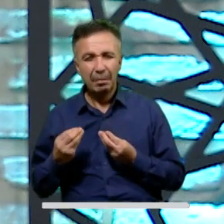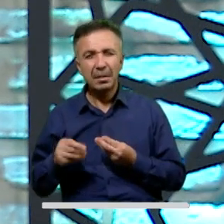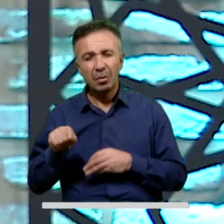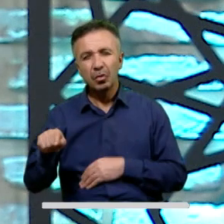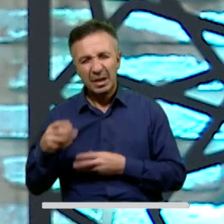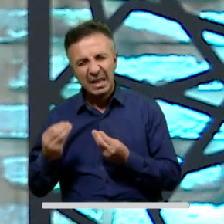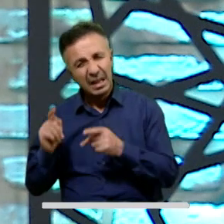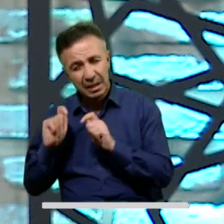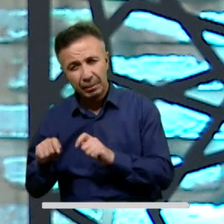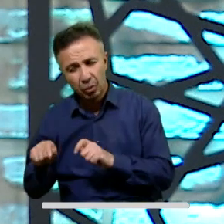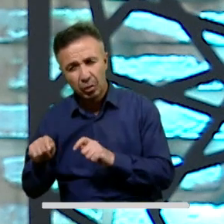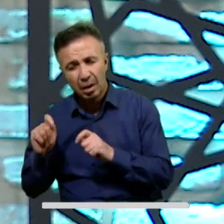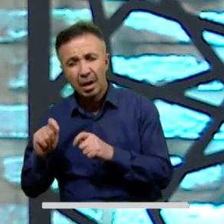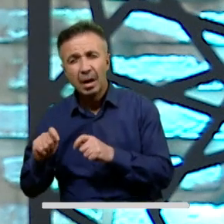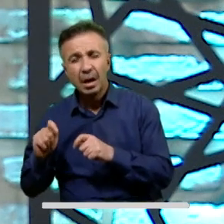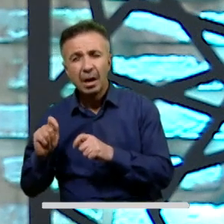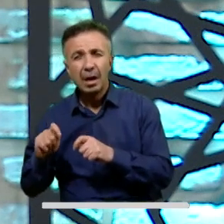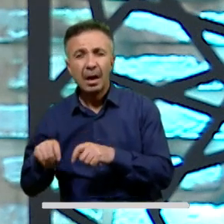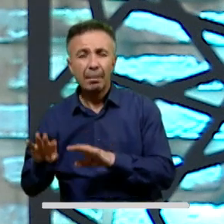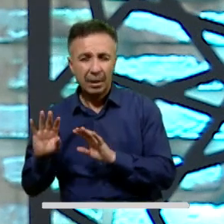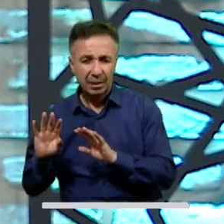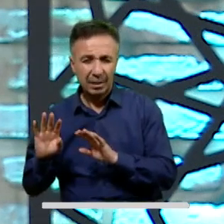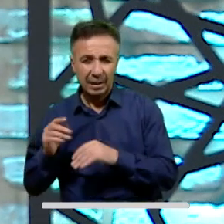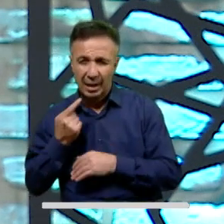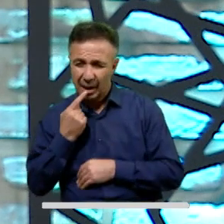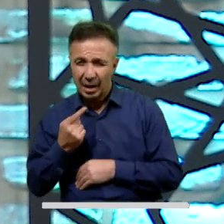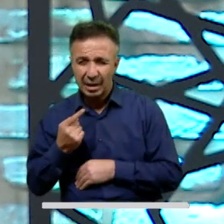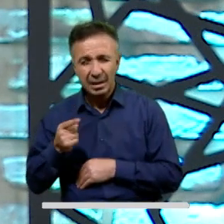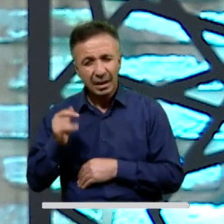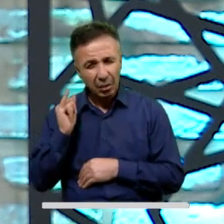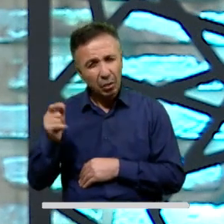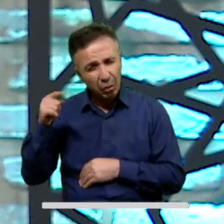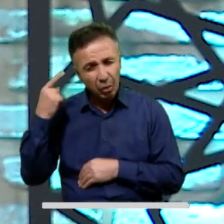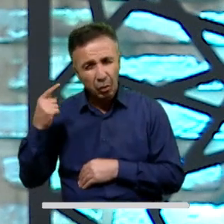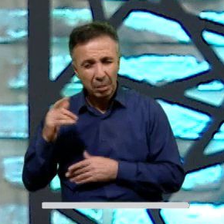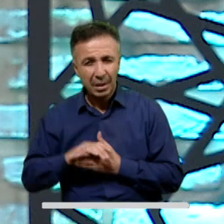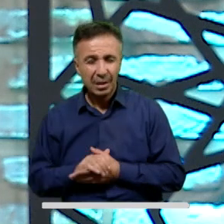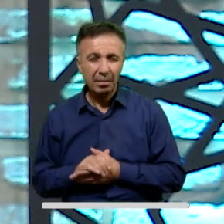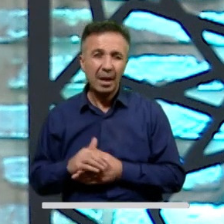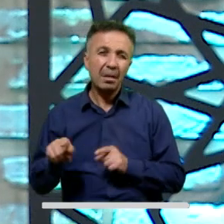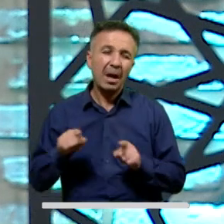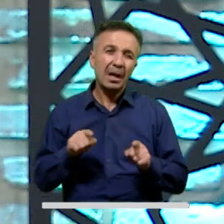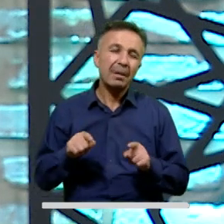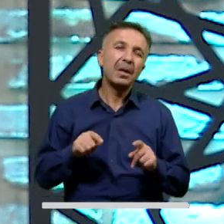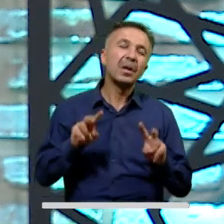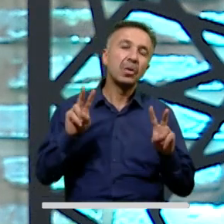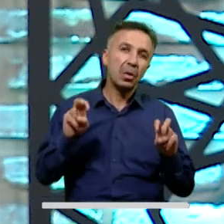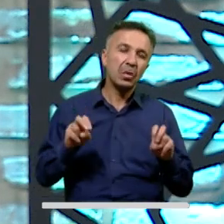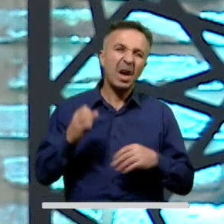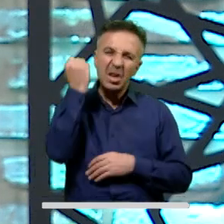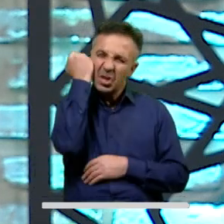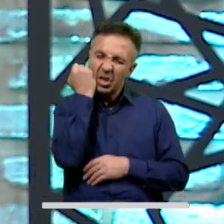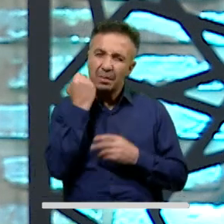yaptım, şimdi bu yaptığın oldu mu falan deyip insanları horlamak, ne de herhangi bir konuda